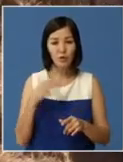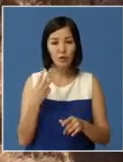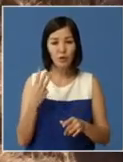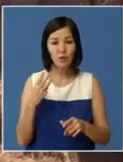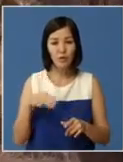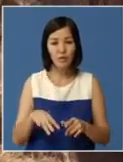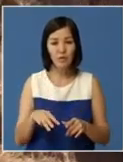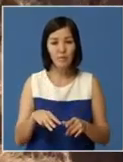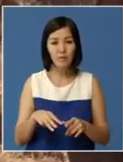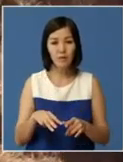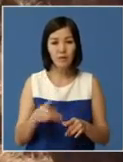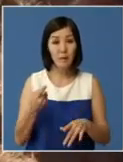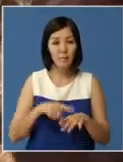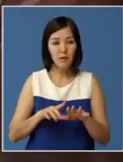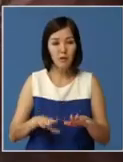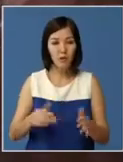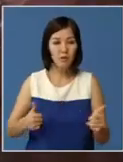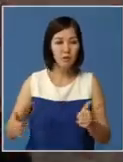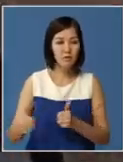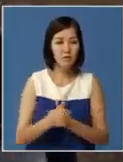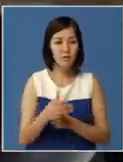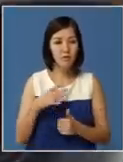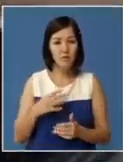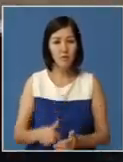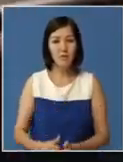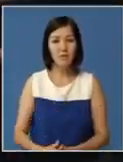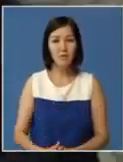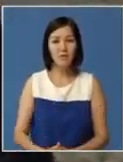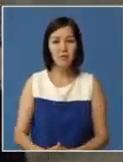шақырымдық бәйгеден бірінші келген тұлпар.